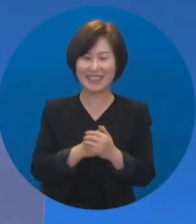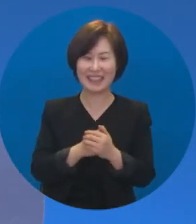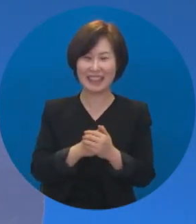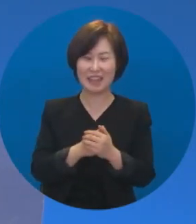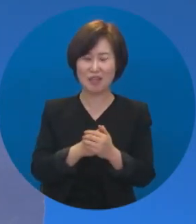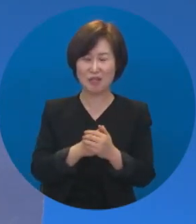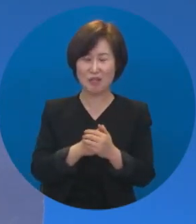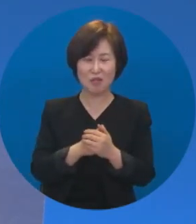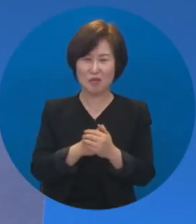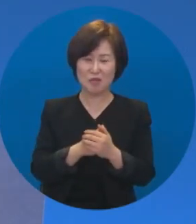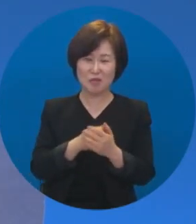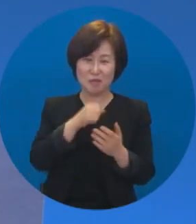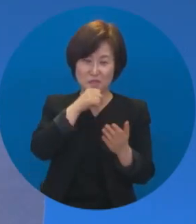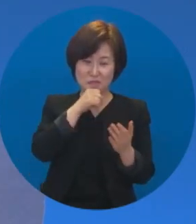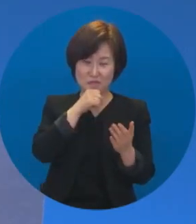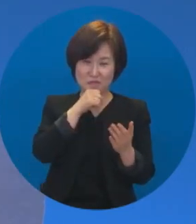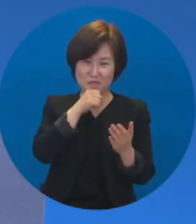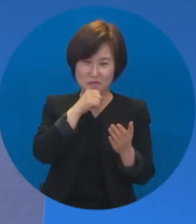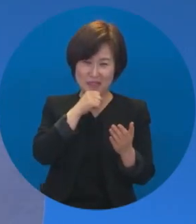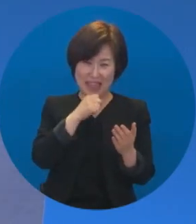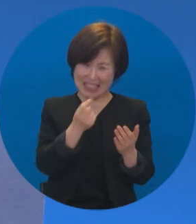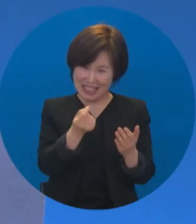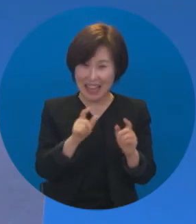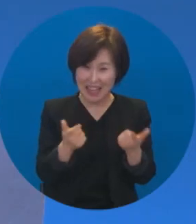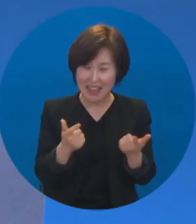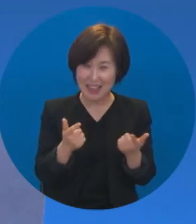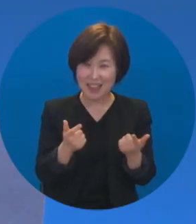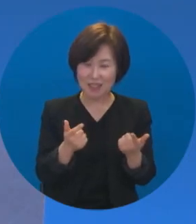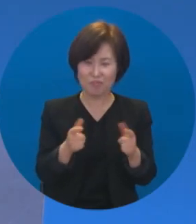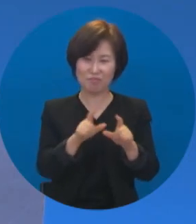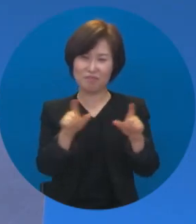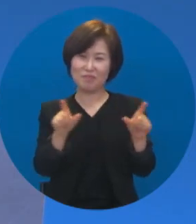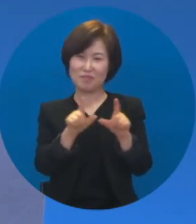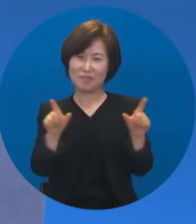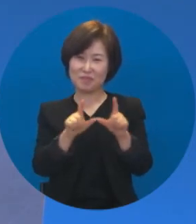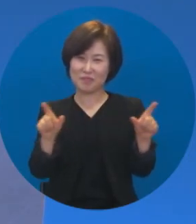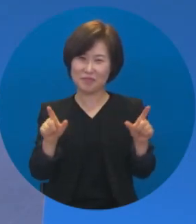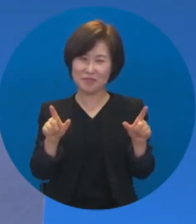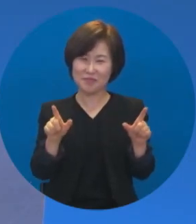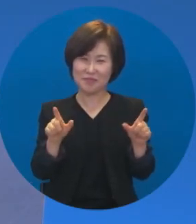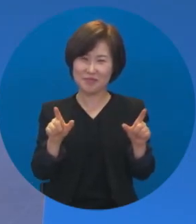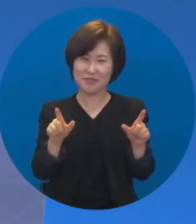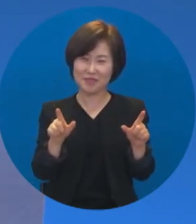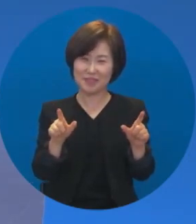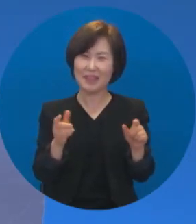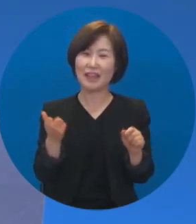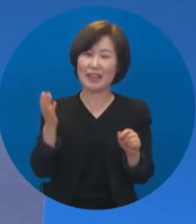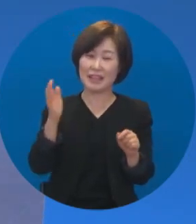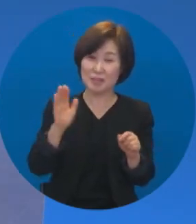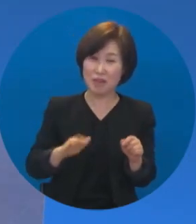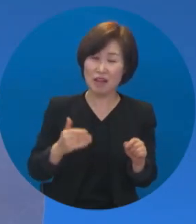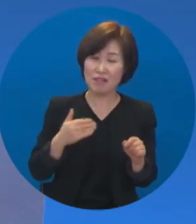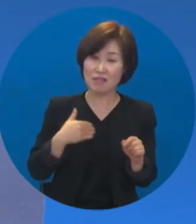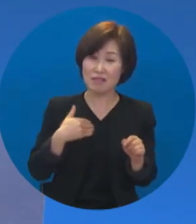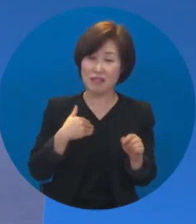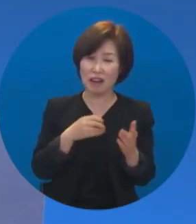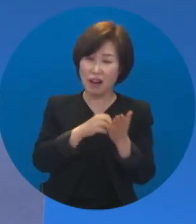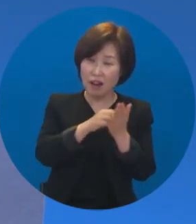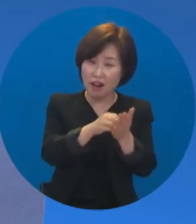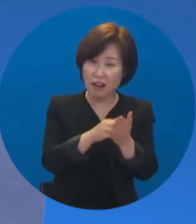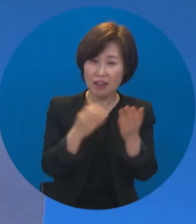나쁘진 않았습니다. 적당했어요. 그냥 평타예요. 적당했는데 제가 쓴 학교마다